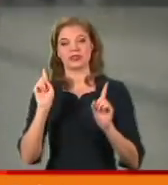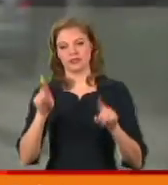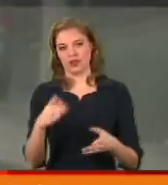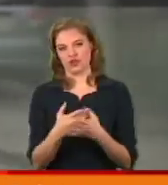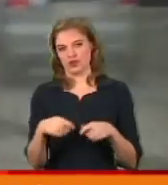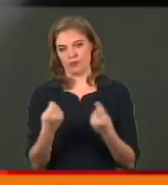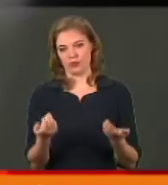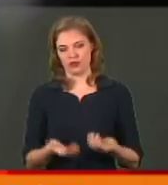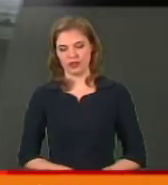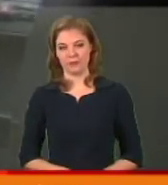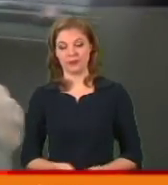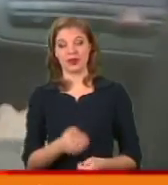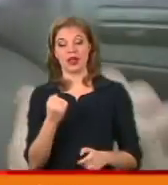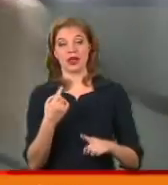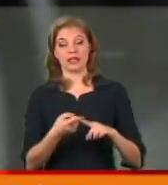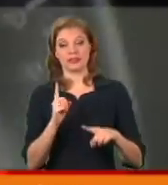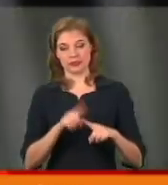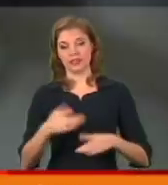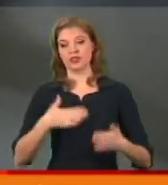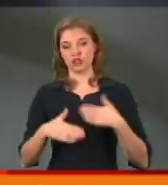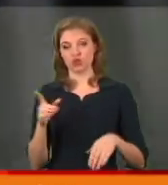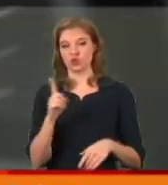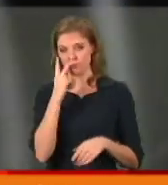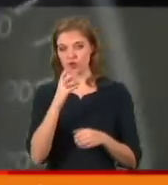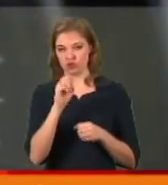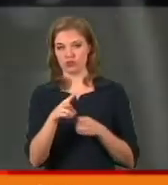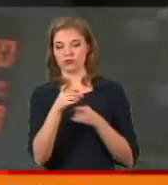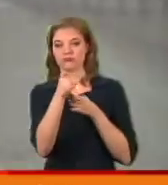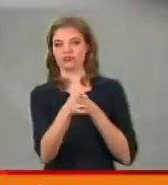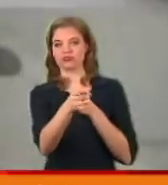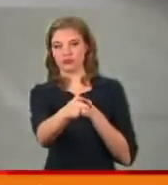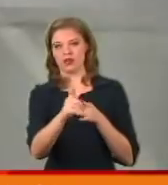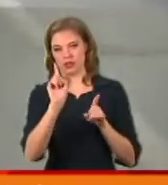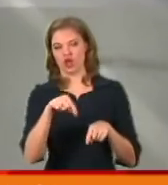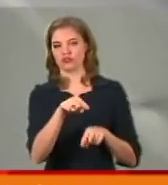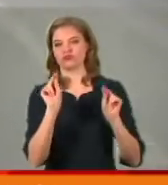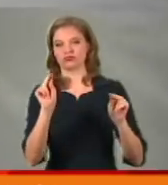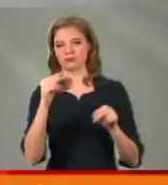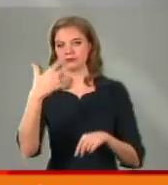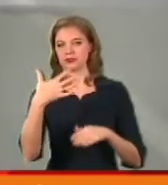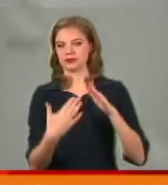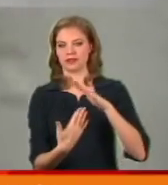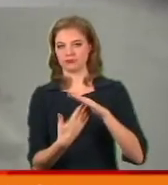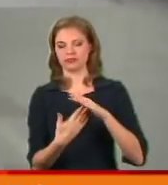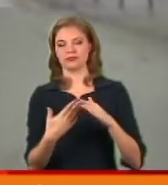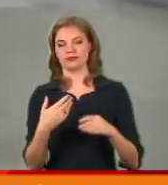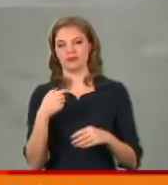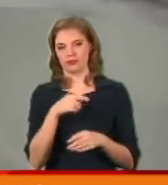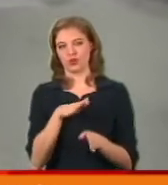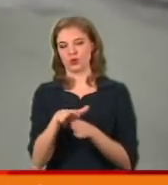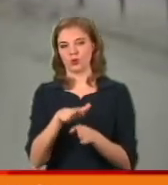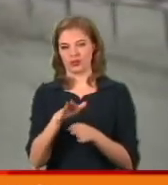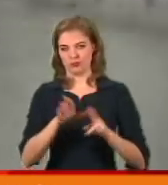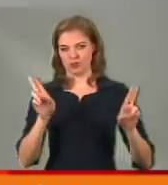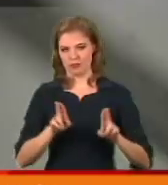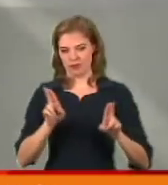є порушенням. Зате тішить, що он попереду нас їдуть такі самі товариші, які